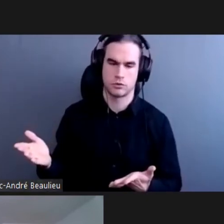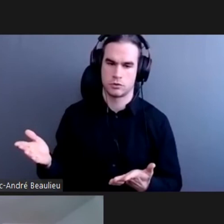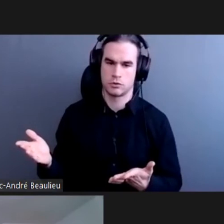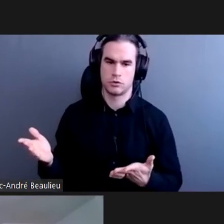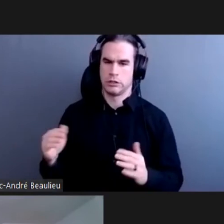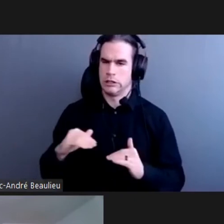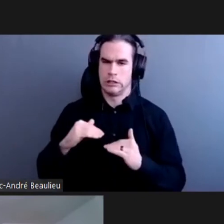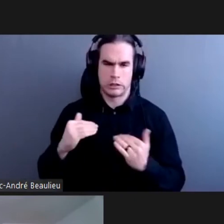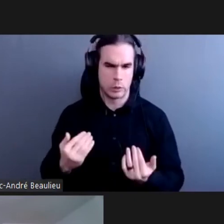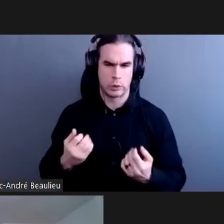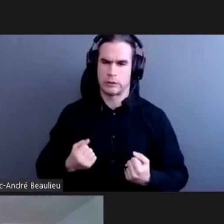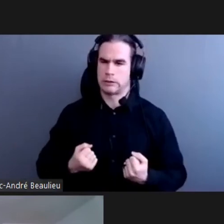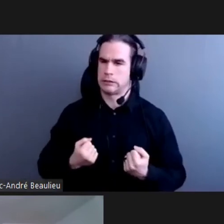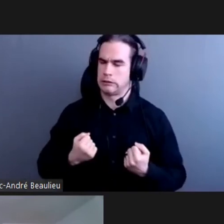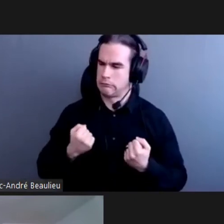les énergies